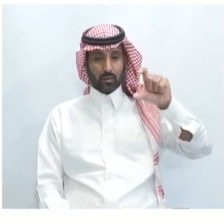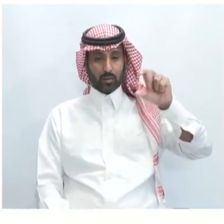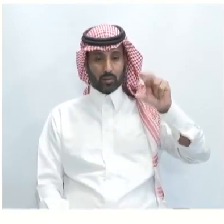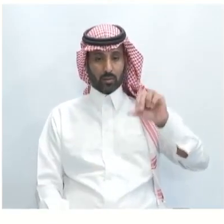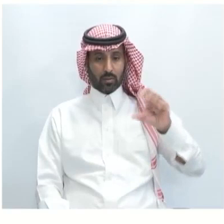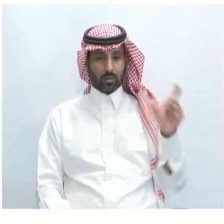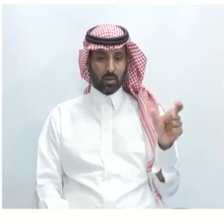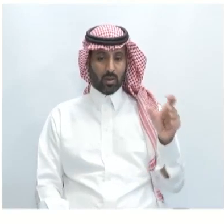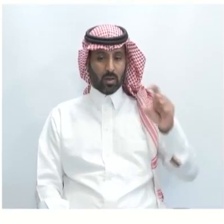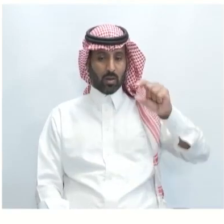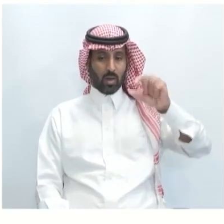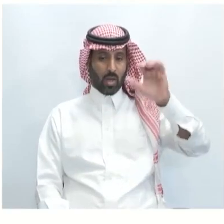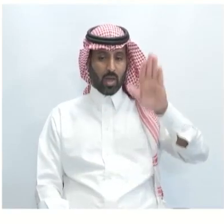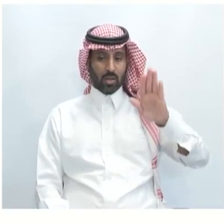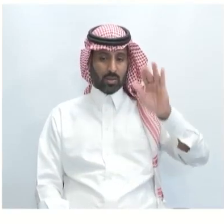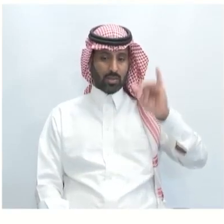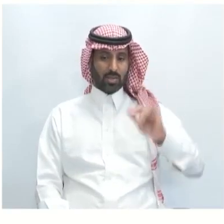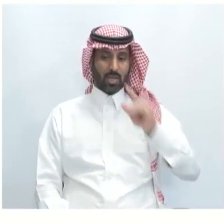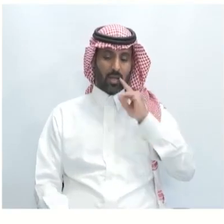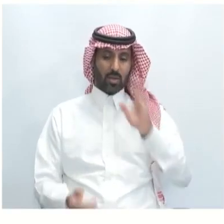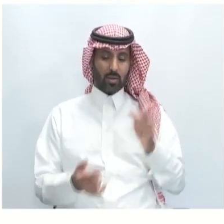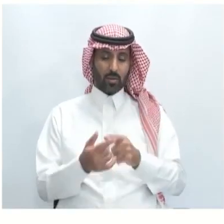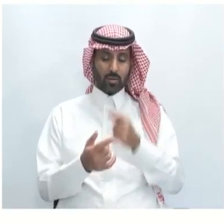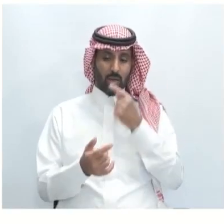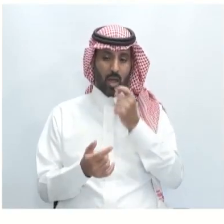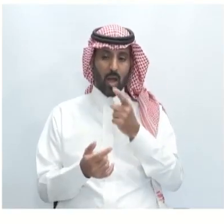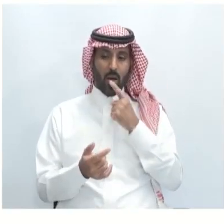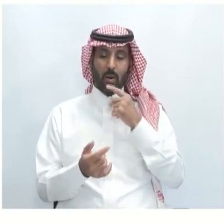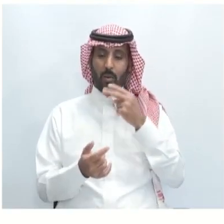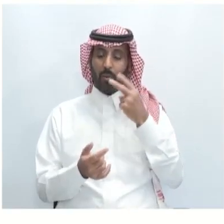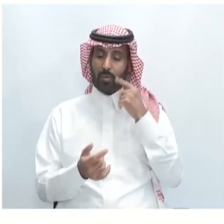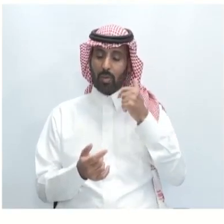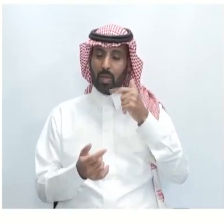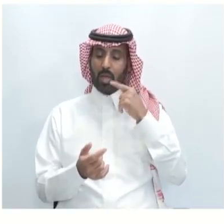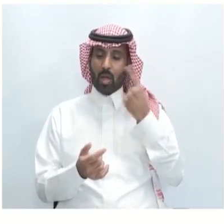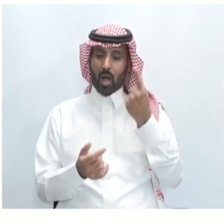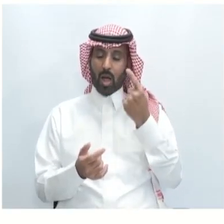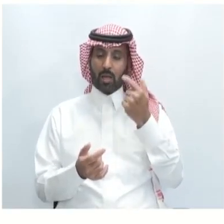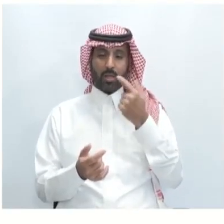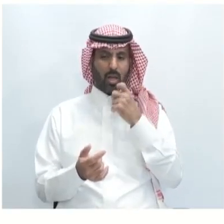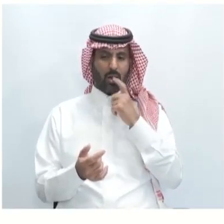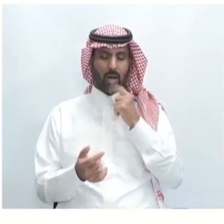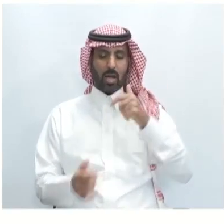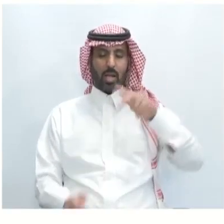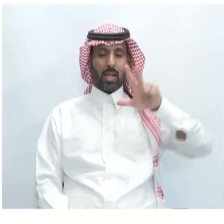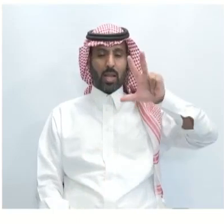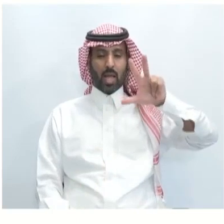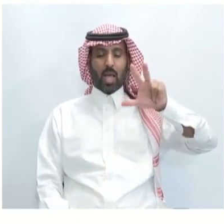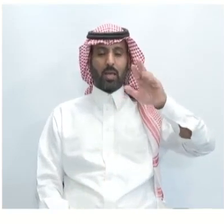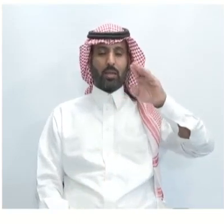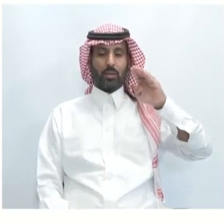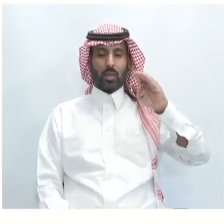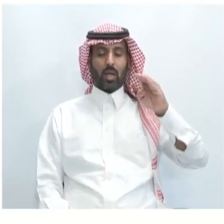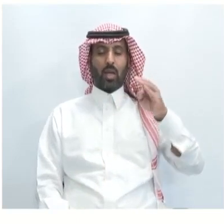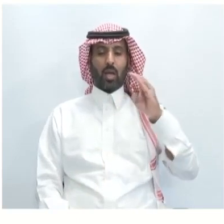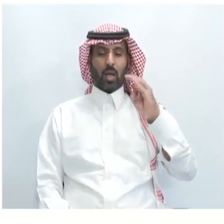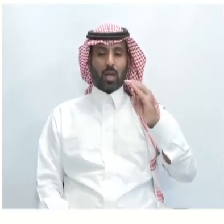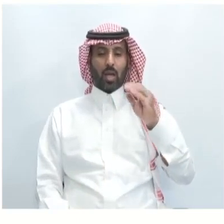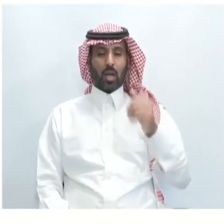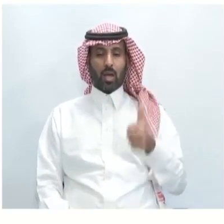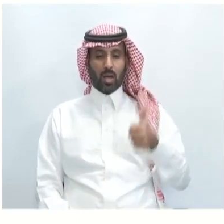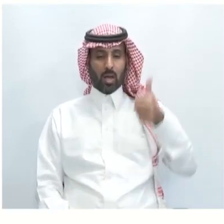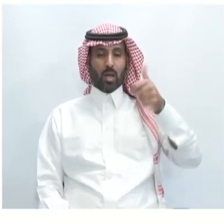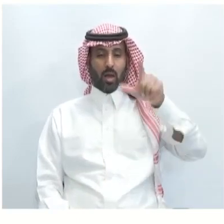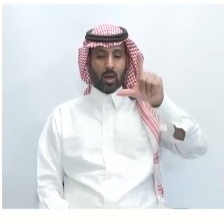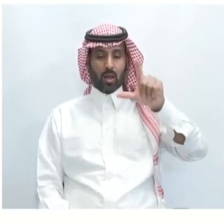اذا لدينا النوع الثاني من السكريات الاحاديه وهو الجالاكتوز وهنا فرق بينه وبين الجلوكوز في